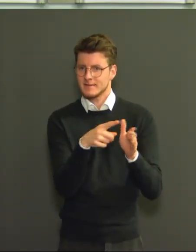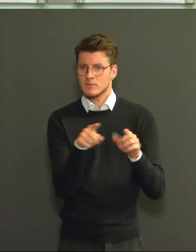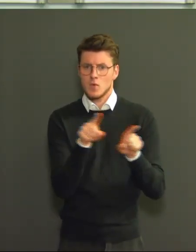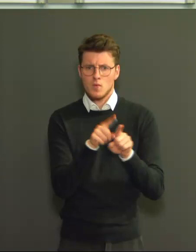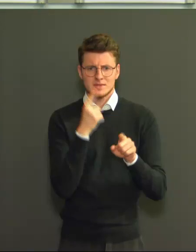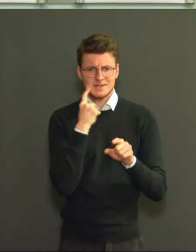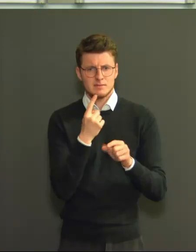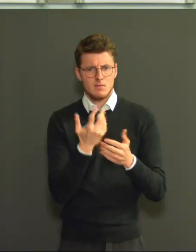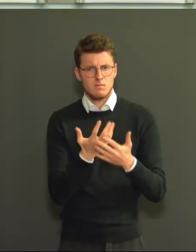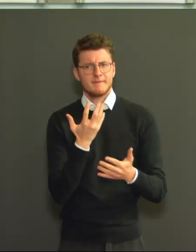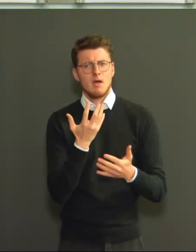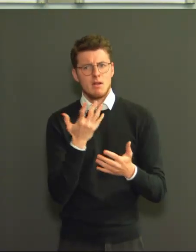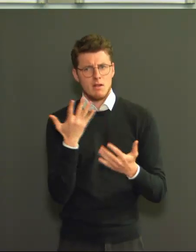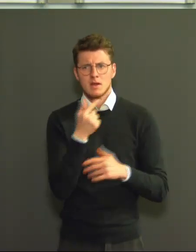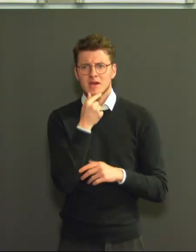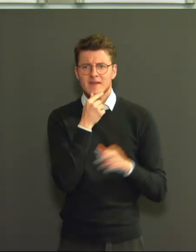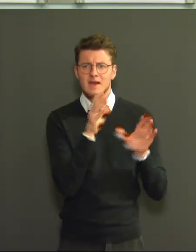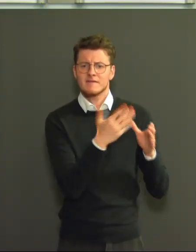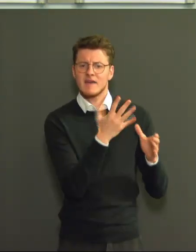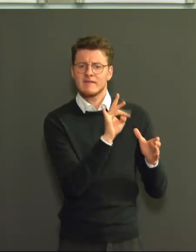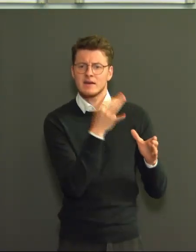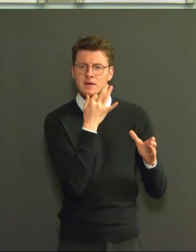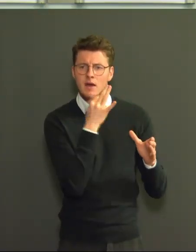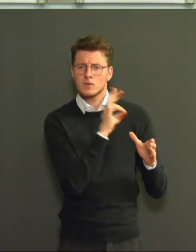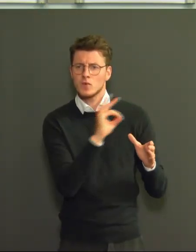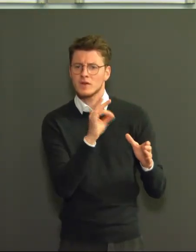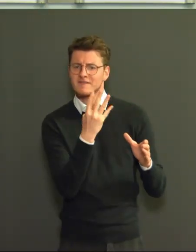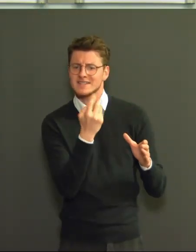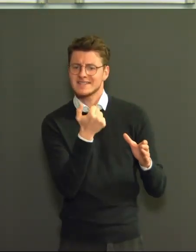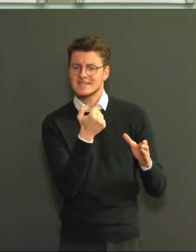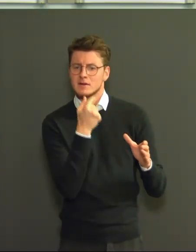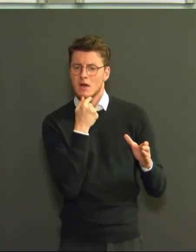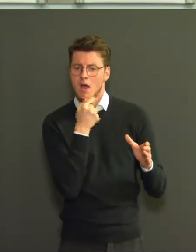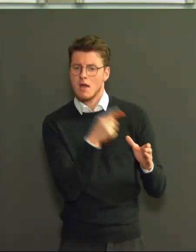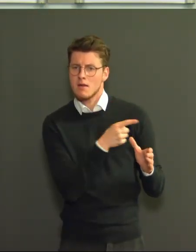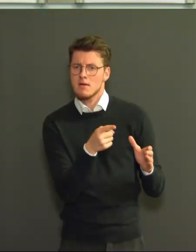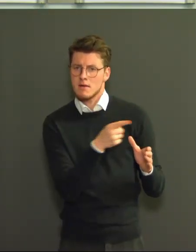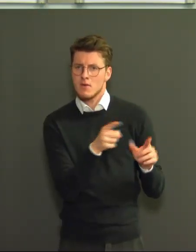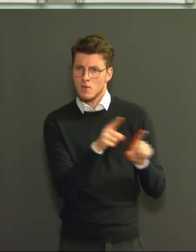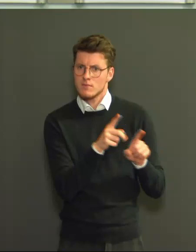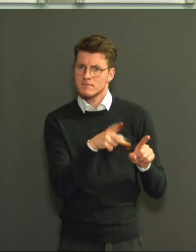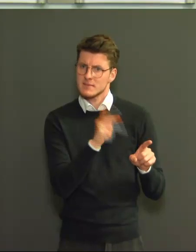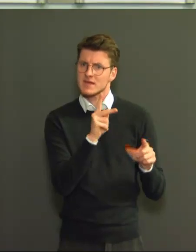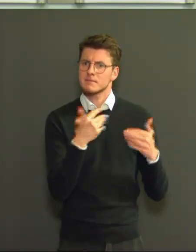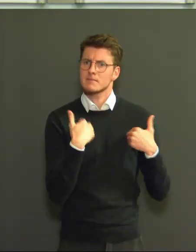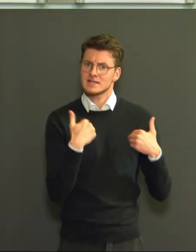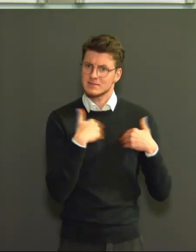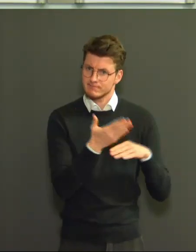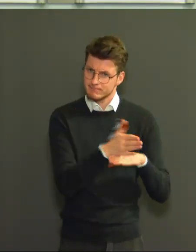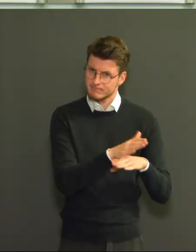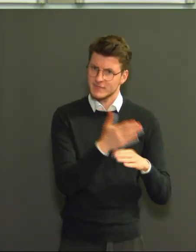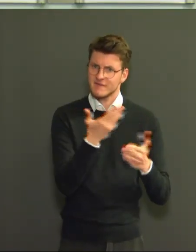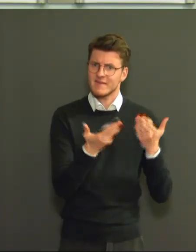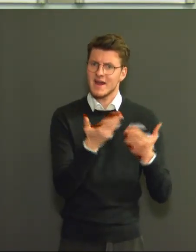in de leeftijdsgroep tussen 45 en 64 jaar net iets meer overlijdens vielen dan bij de